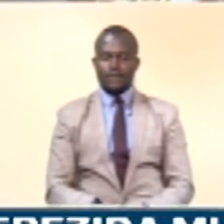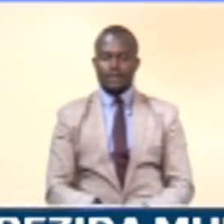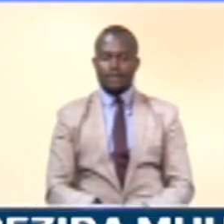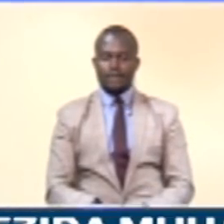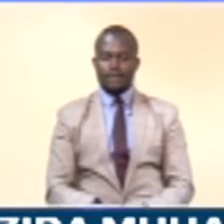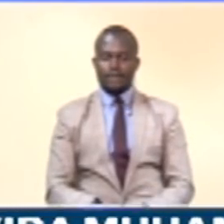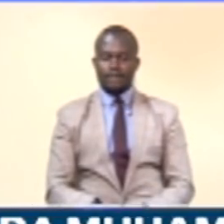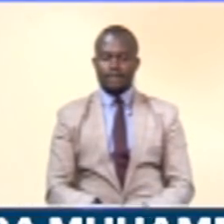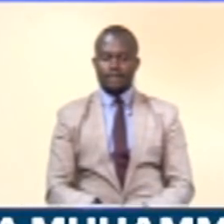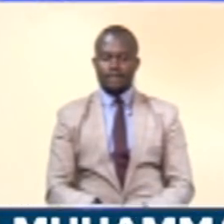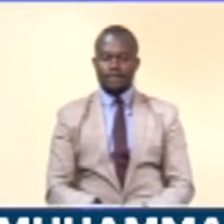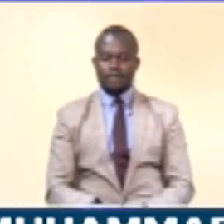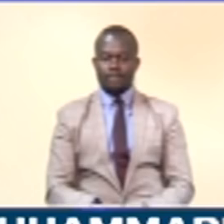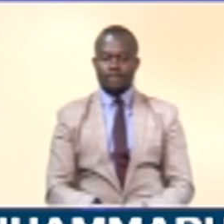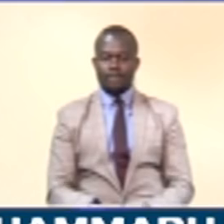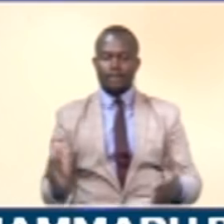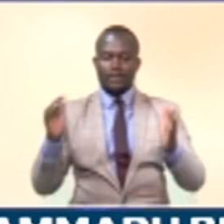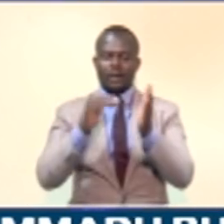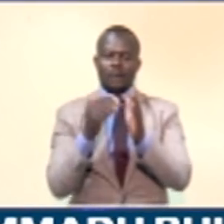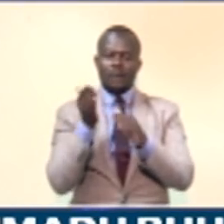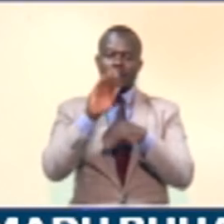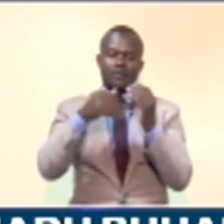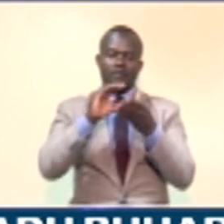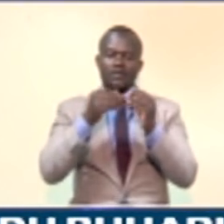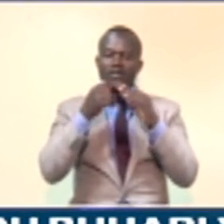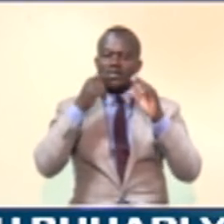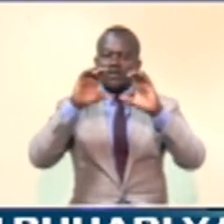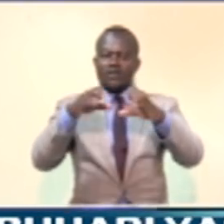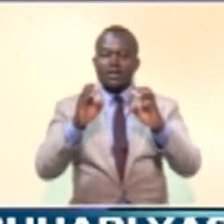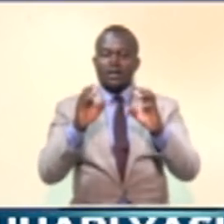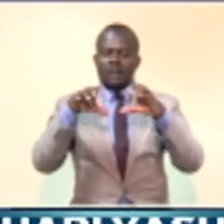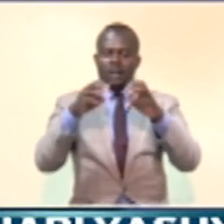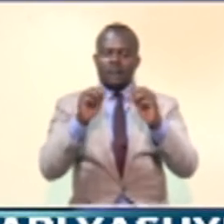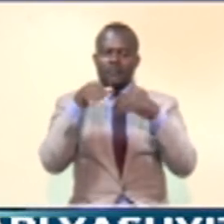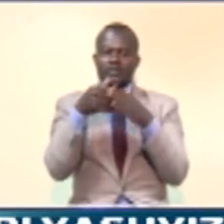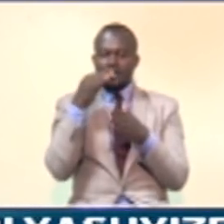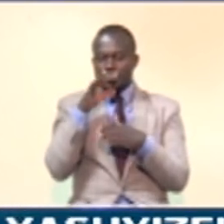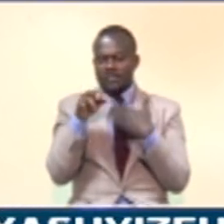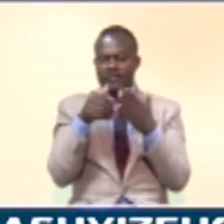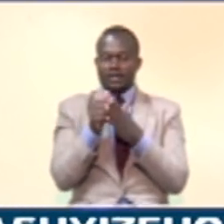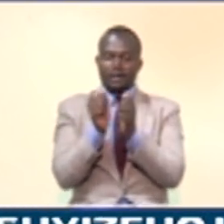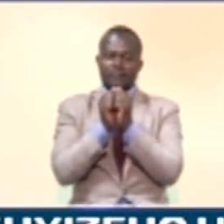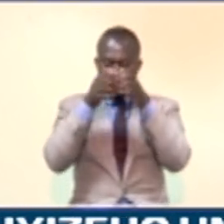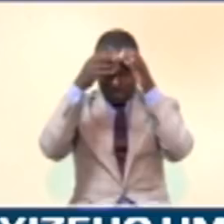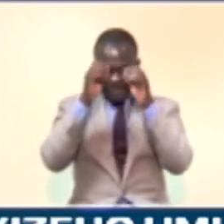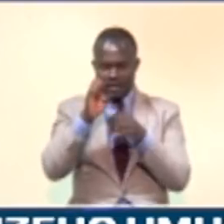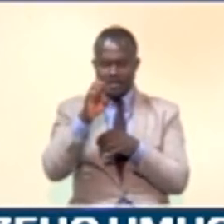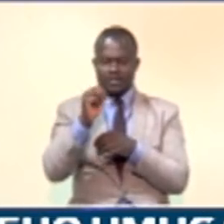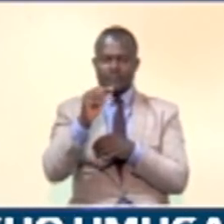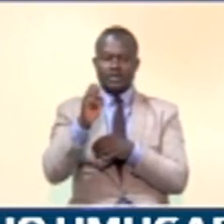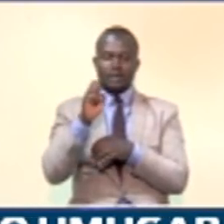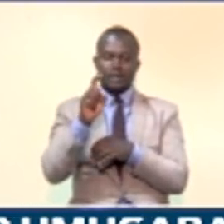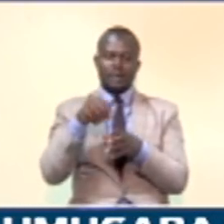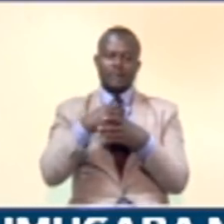Kigali Reka twongere tugaruke ku nkuru ivuga ku itsinda ry'abadepite b'Abafaransa bazina na Perezida Emmanuel Macron